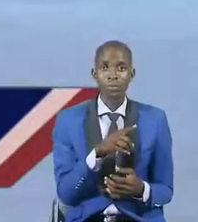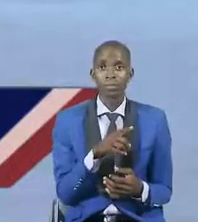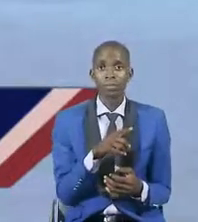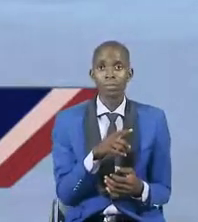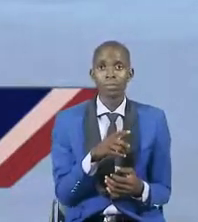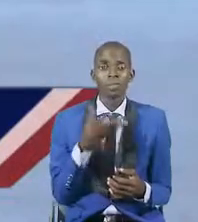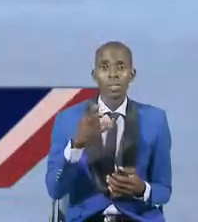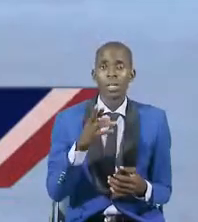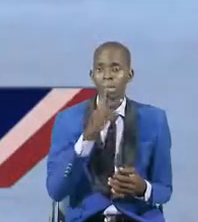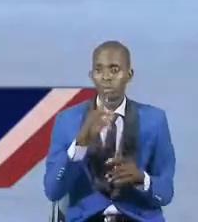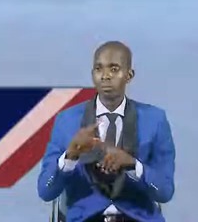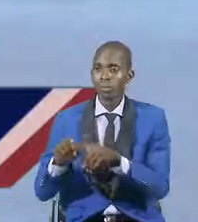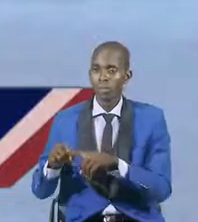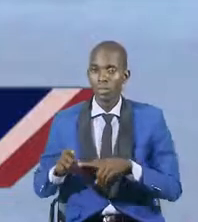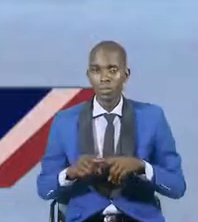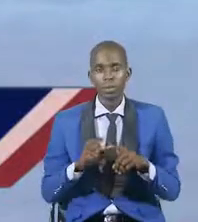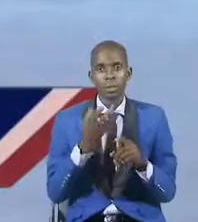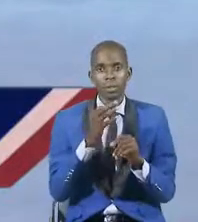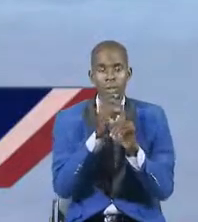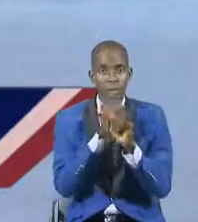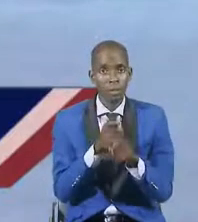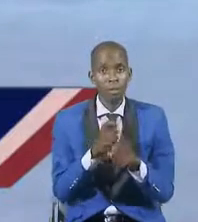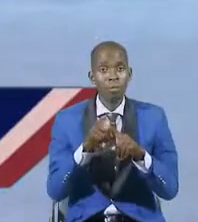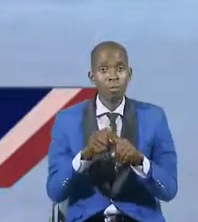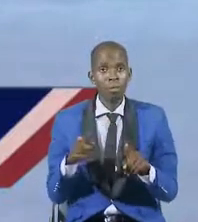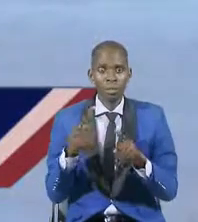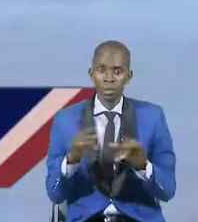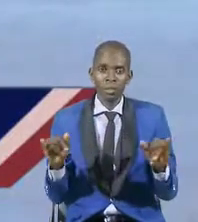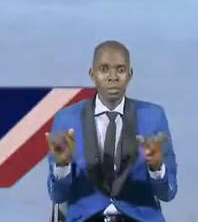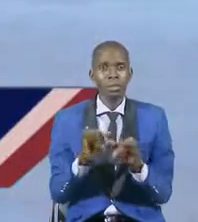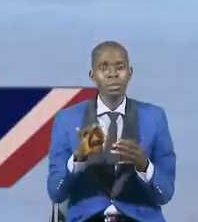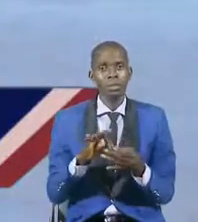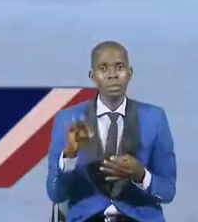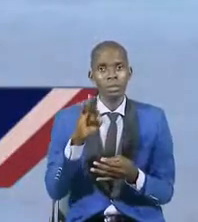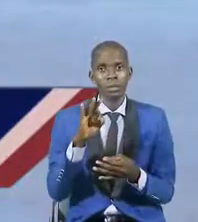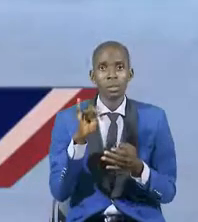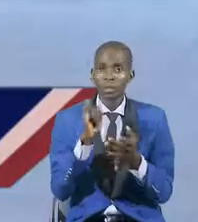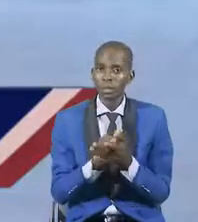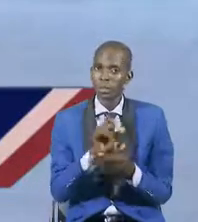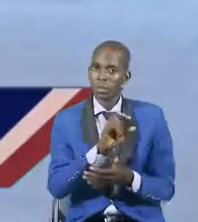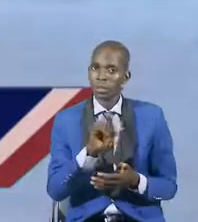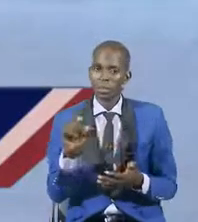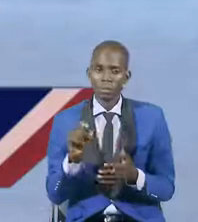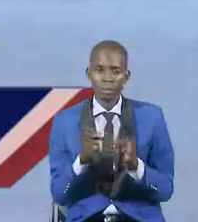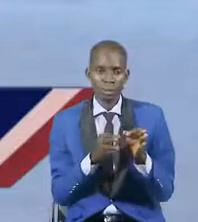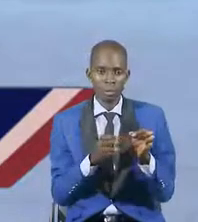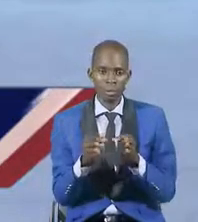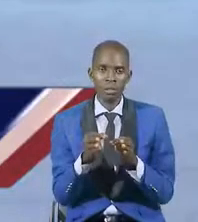Il y a diversité de dons, mais le même esprit. Ce